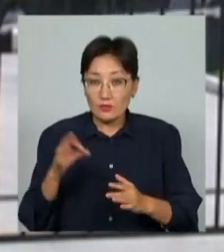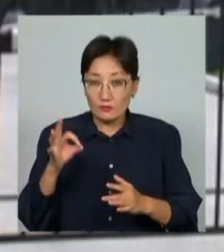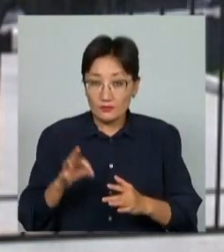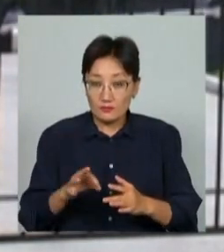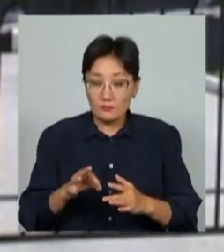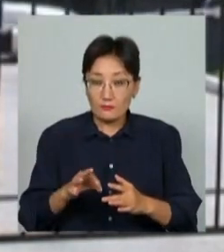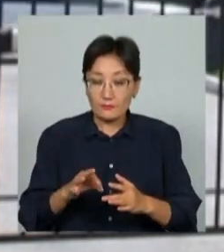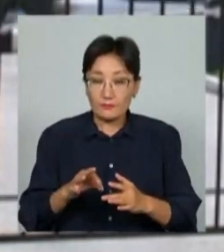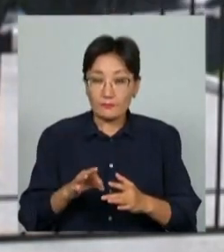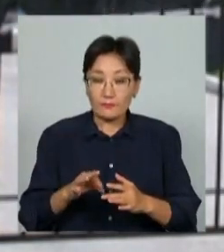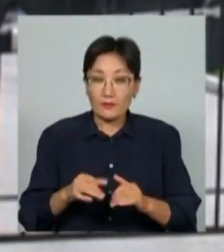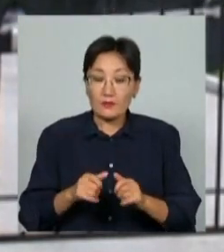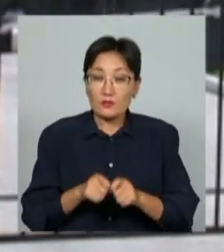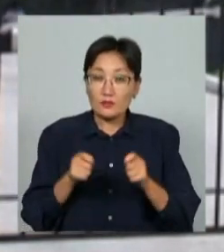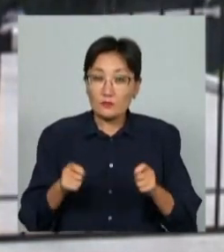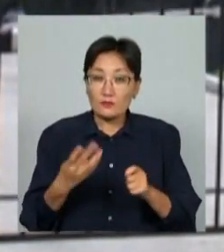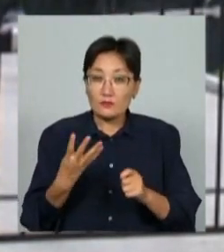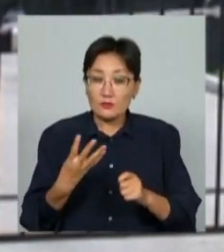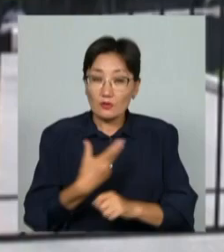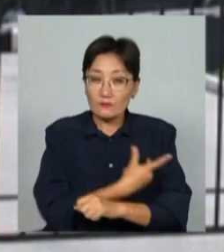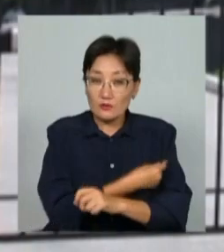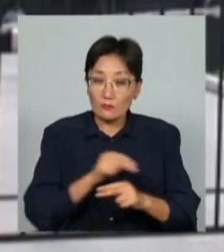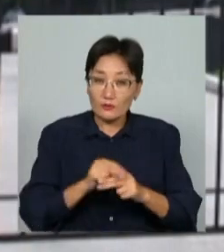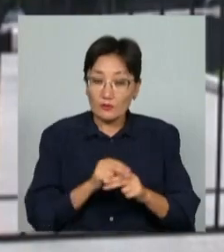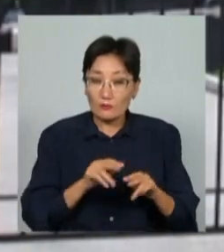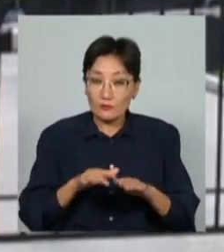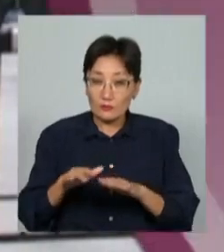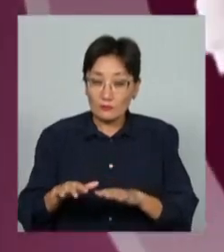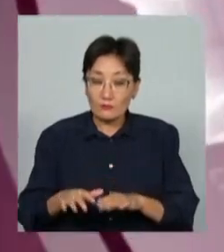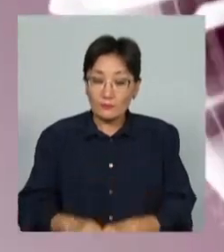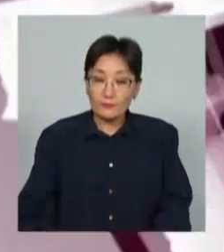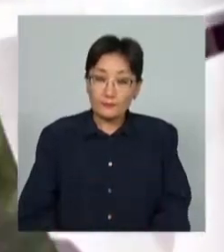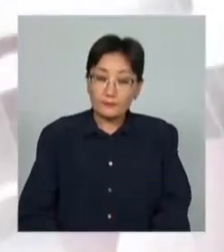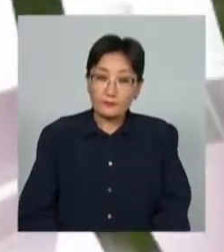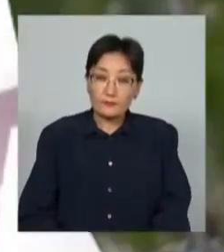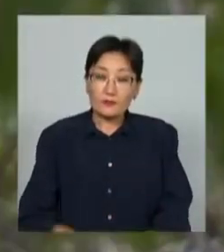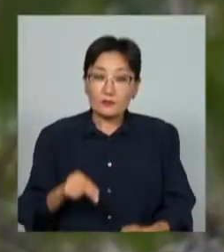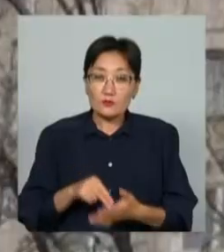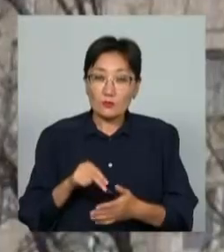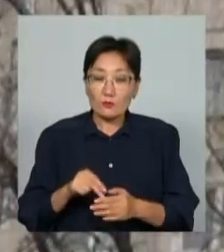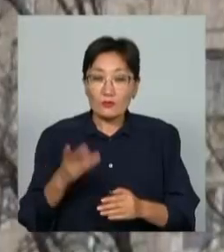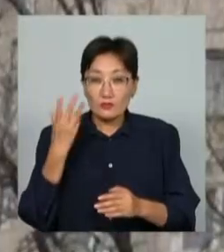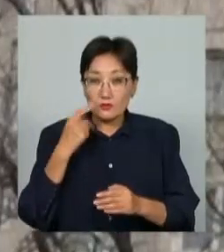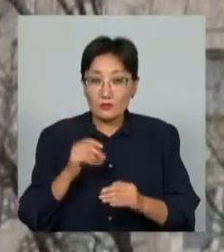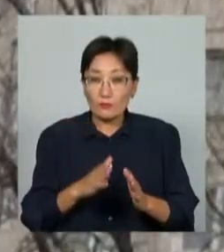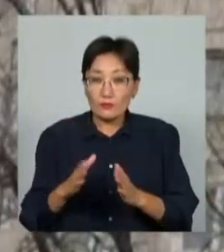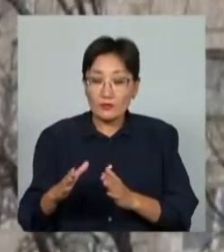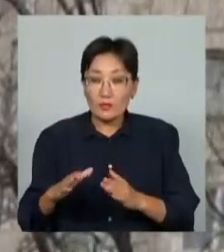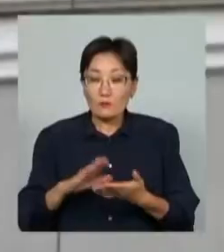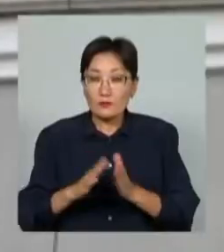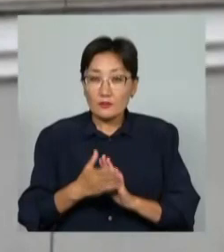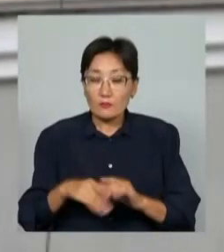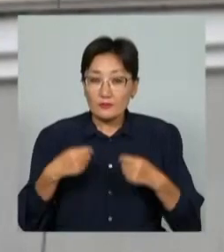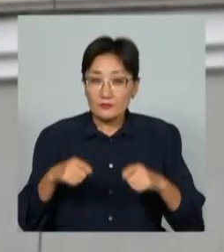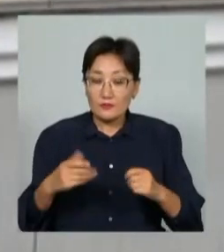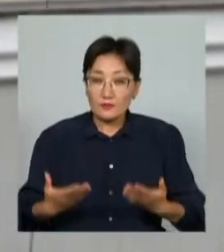53%. Развернуты 4 прививочных пункта. Ценовой бум. Когда стабилизируется ситуация на